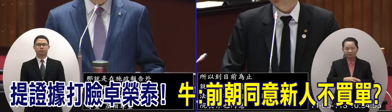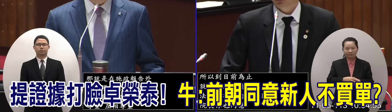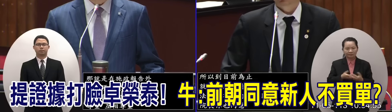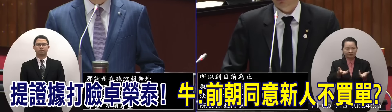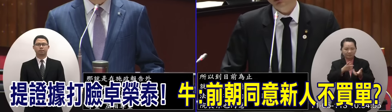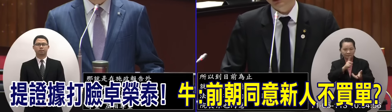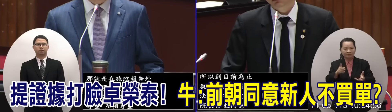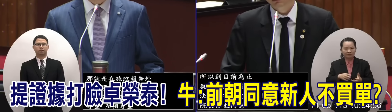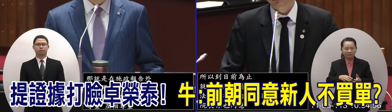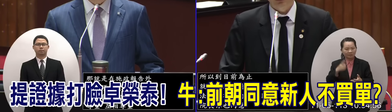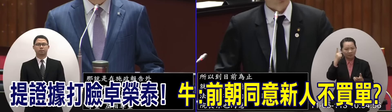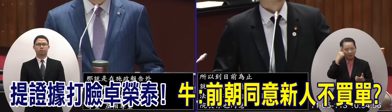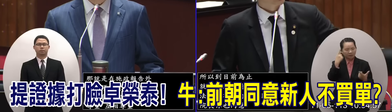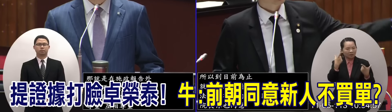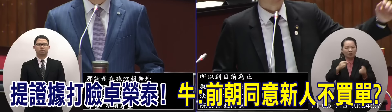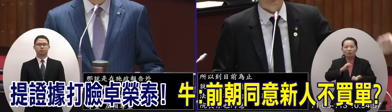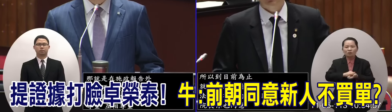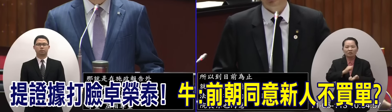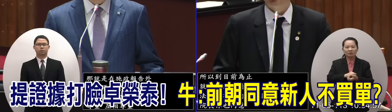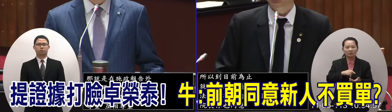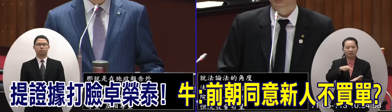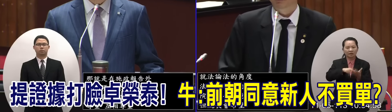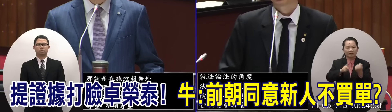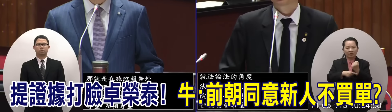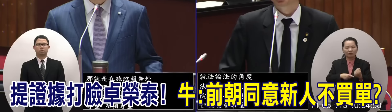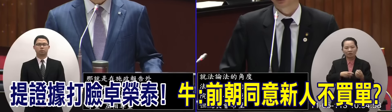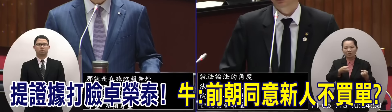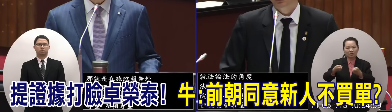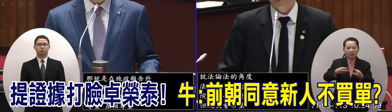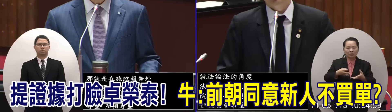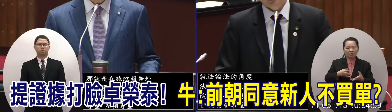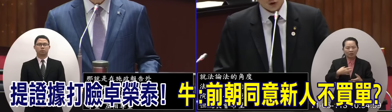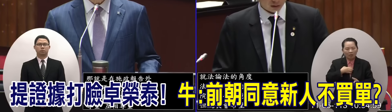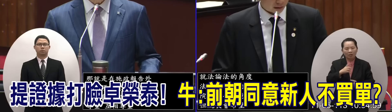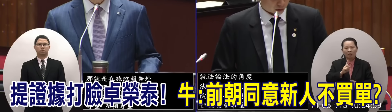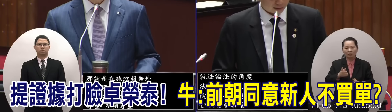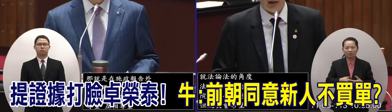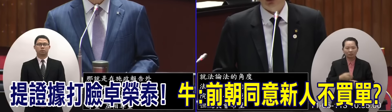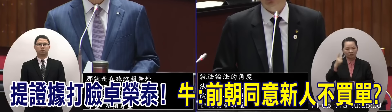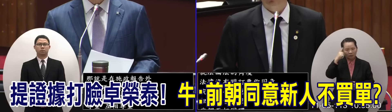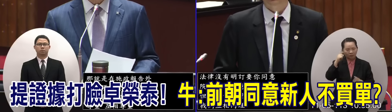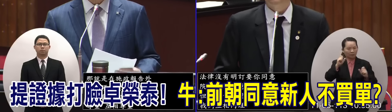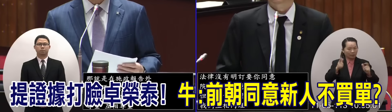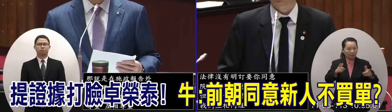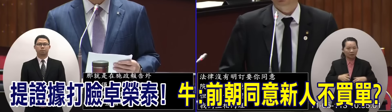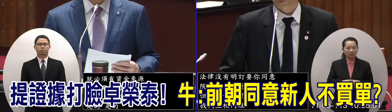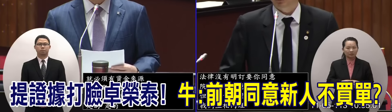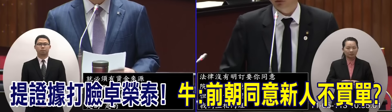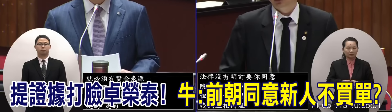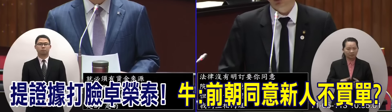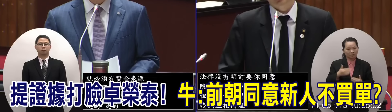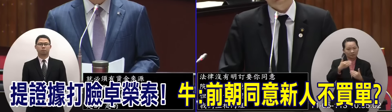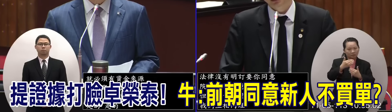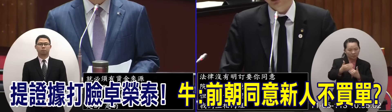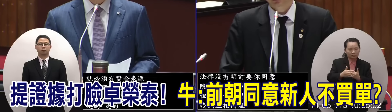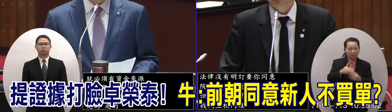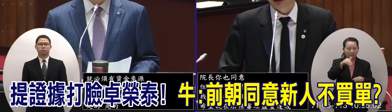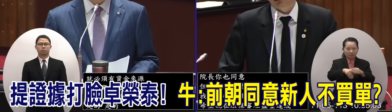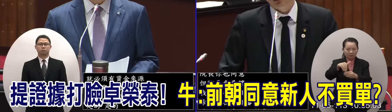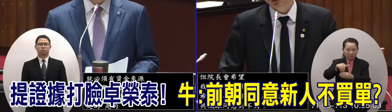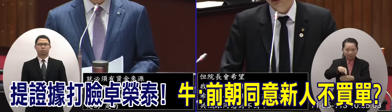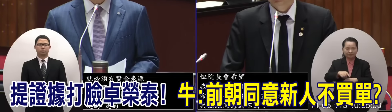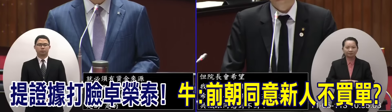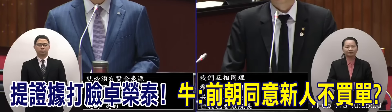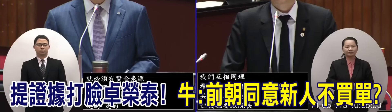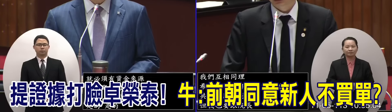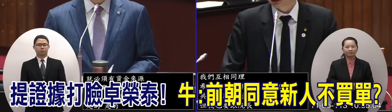情都一定会有共识。那不然我们在立法院这么的表决器干嘛呢？对不对？所以没有共识的时候，那当然就要透过正常的程序来表决。那我要请问院长，